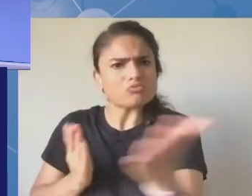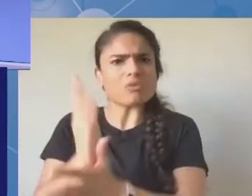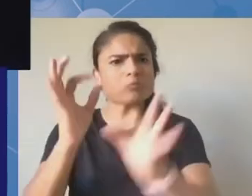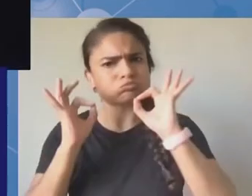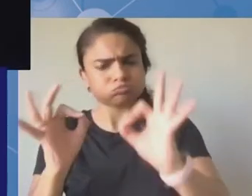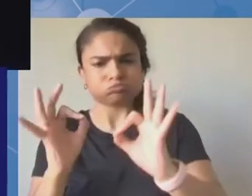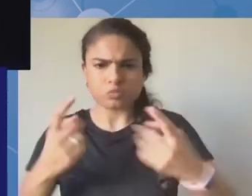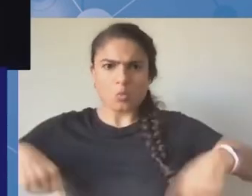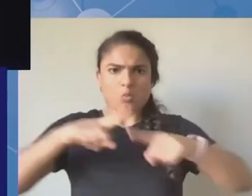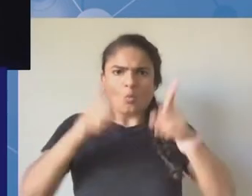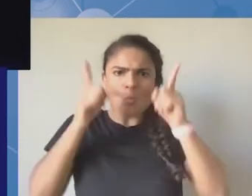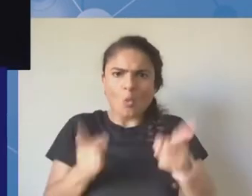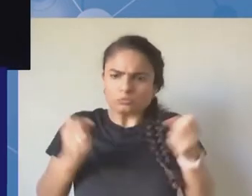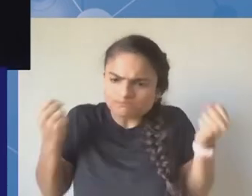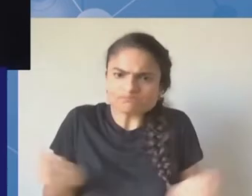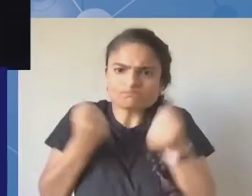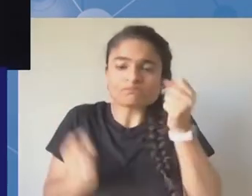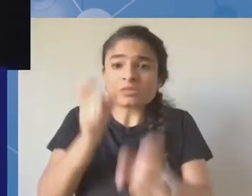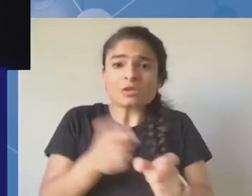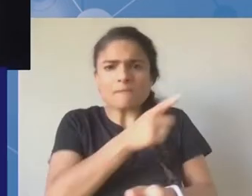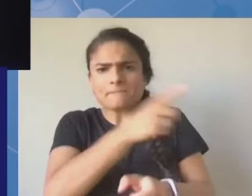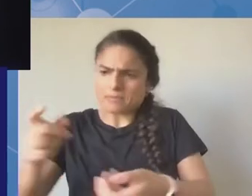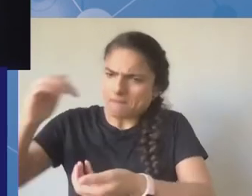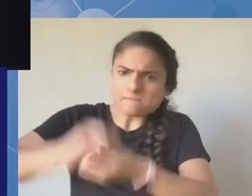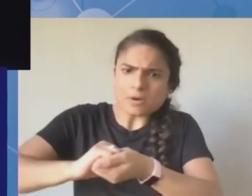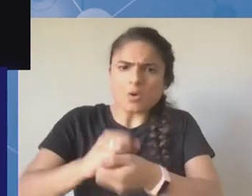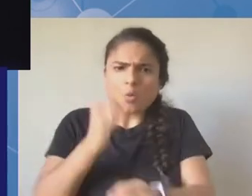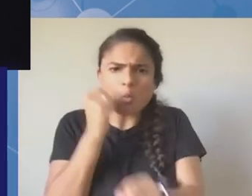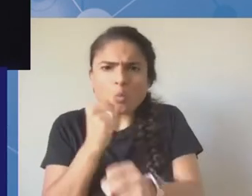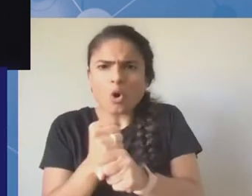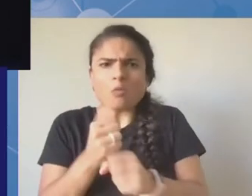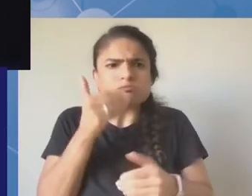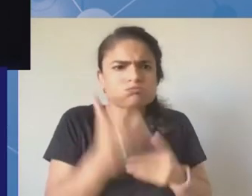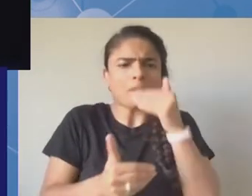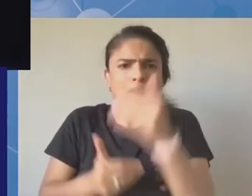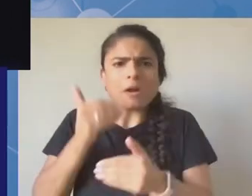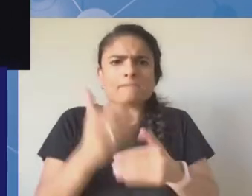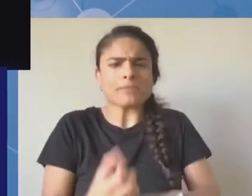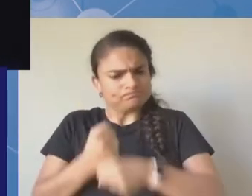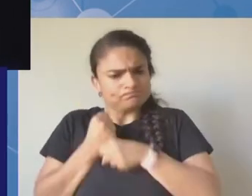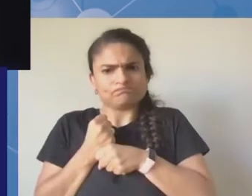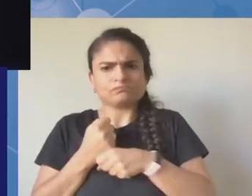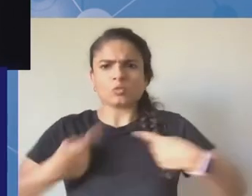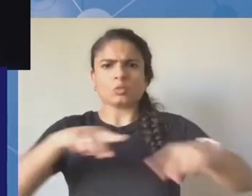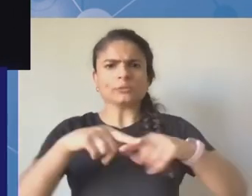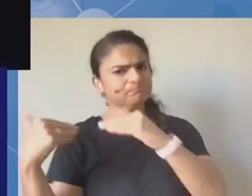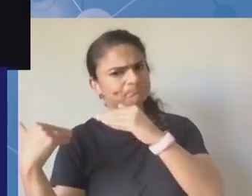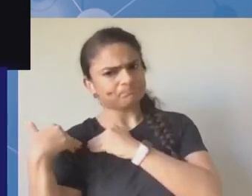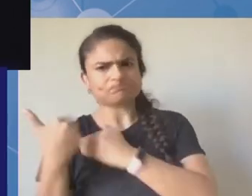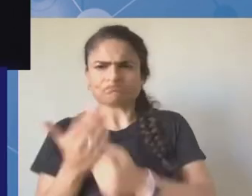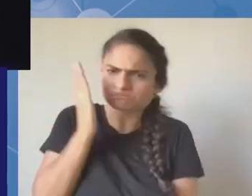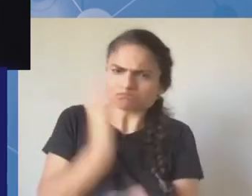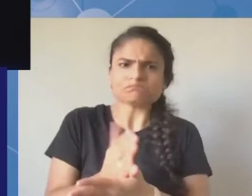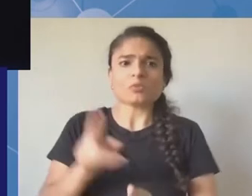مخالفاتهم لما وقعوه، وخاصة في هذا المجال يجب أن ندعو إلى في المستقبل